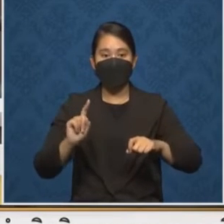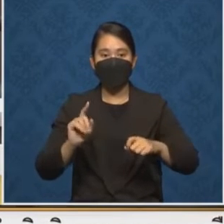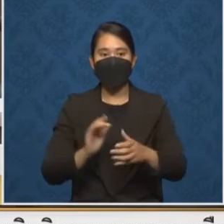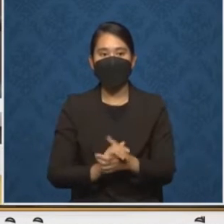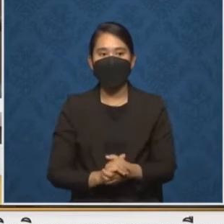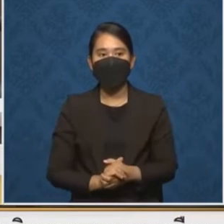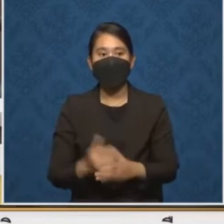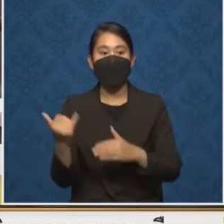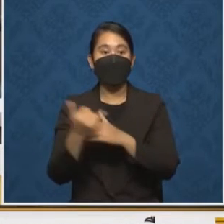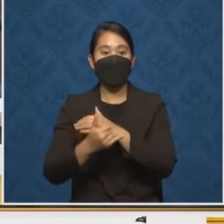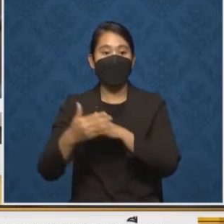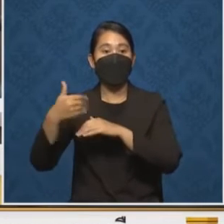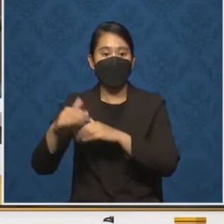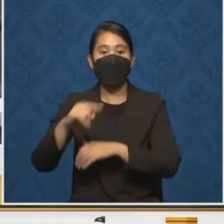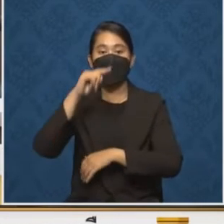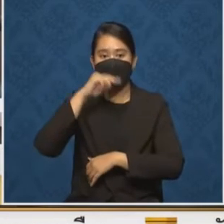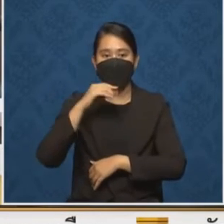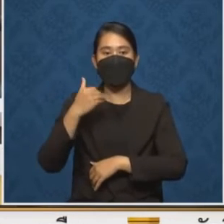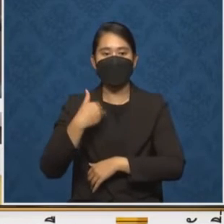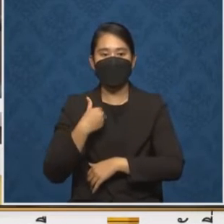และช salon